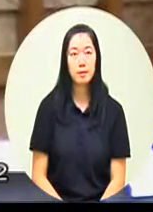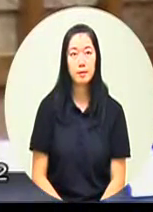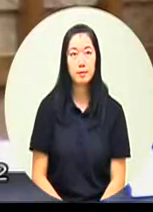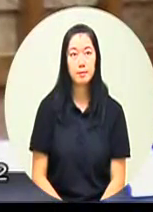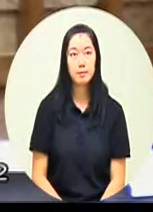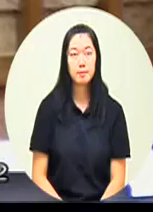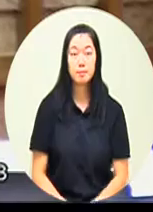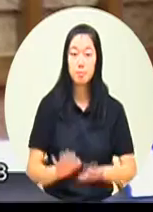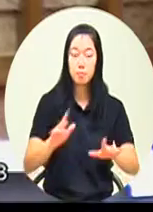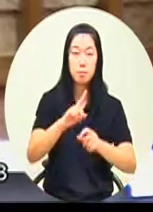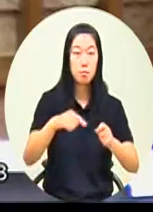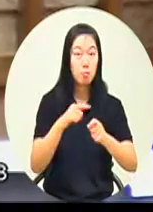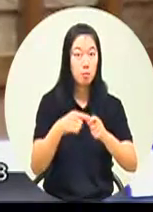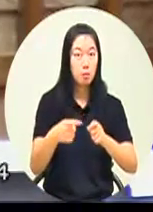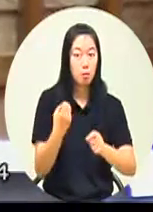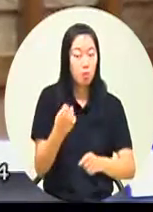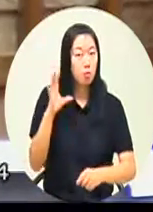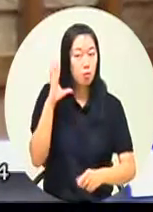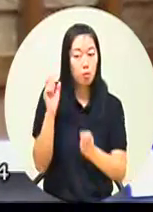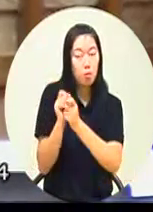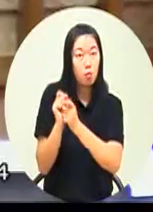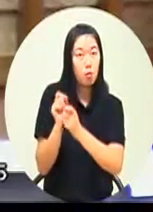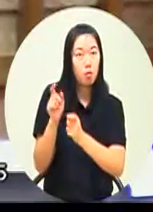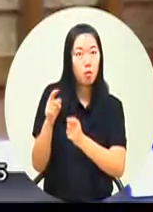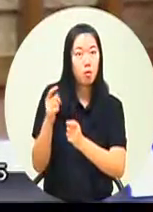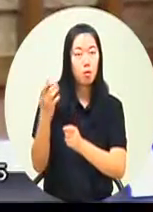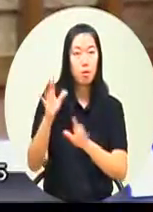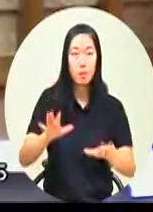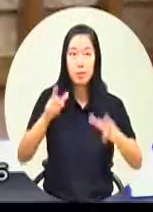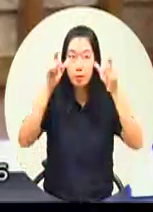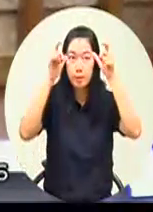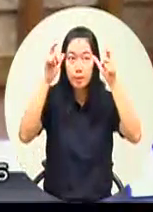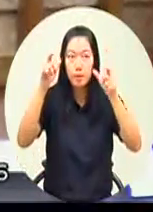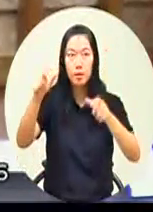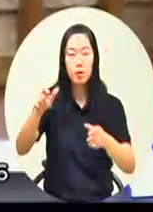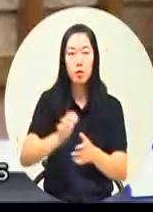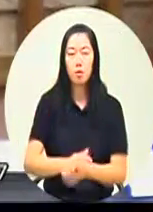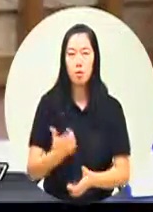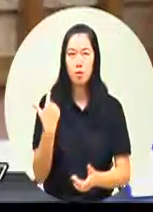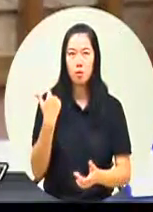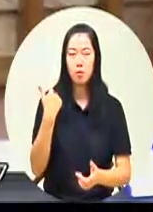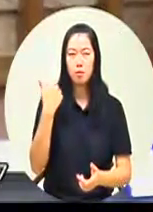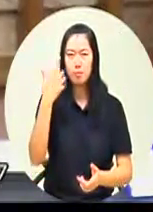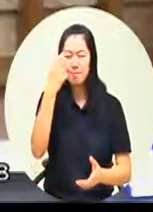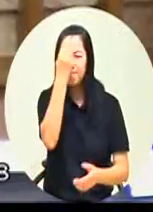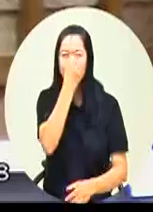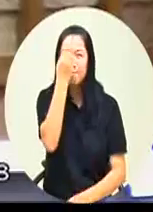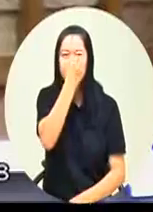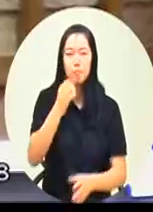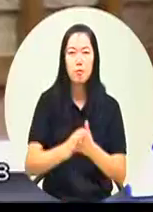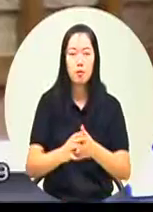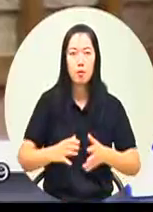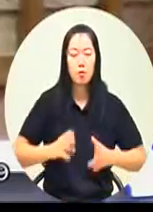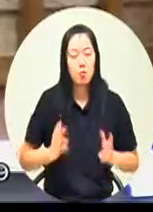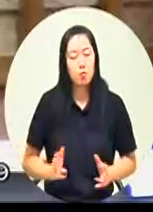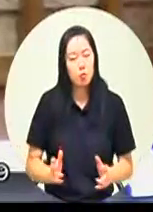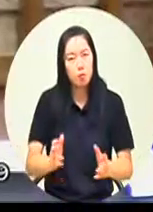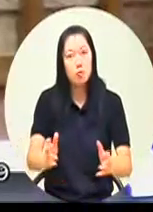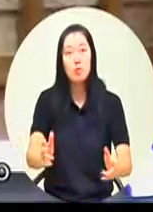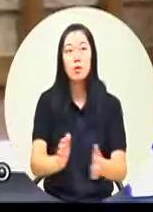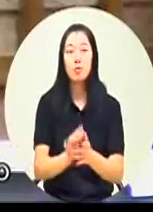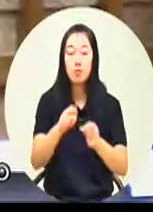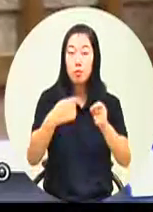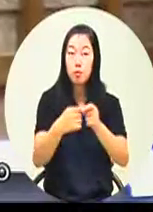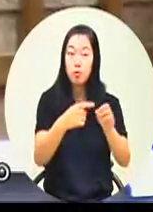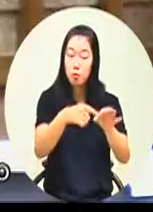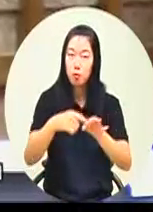今年的一个新闻，前阵子的新闻，我们高雄风路跑这个路跑年创产值有将